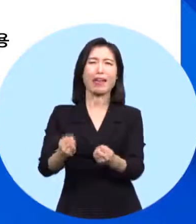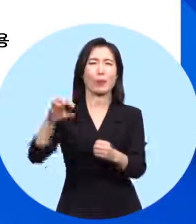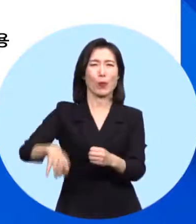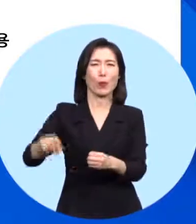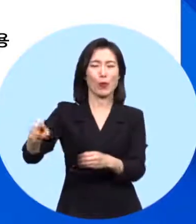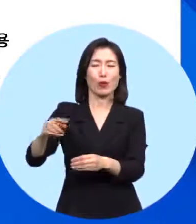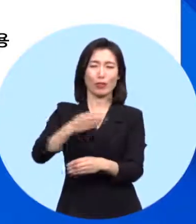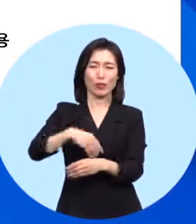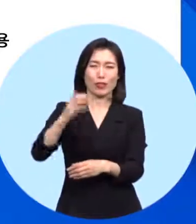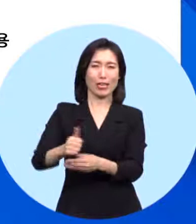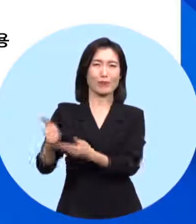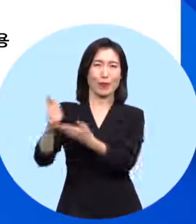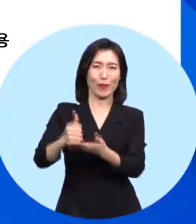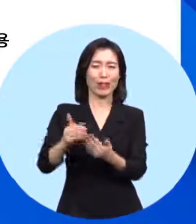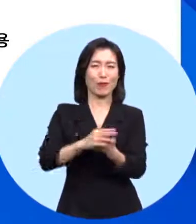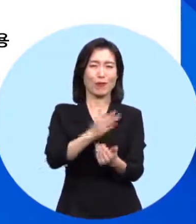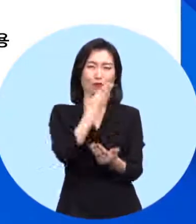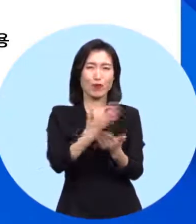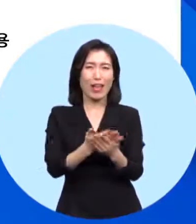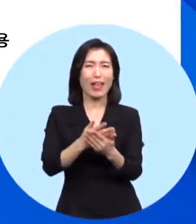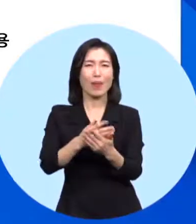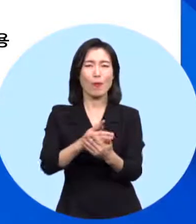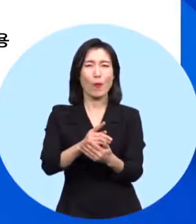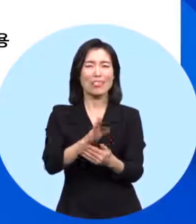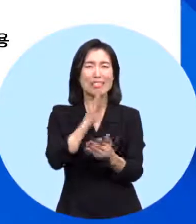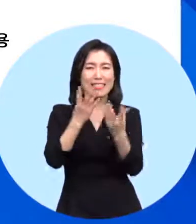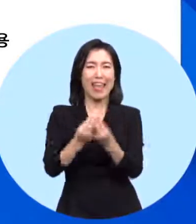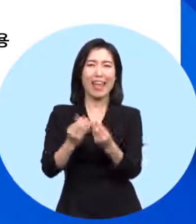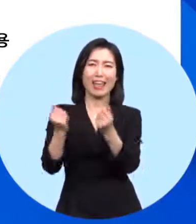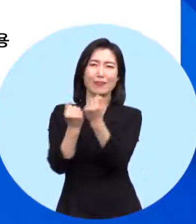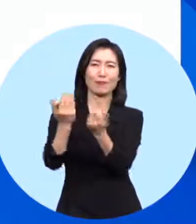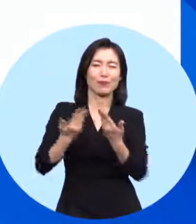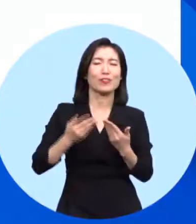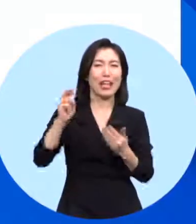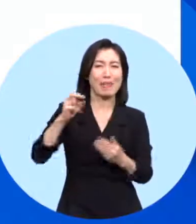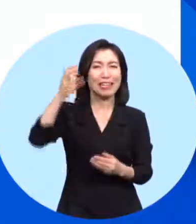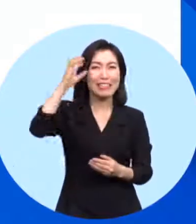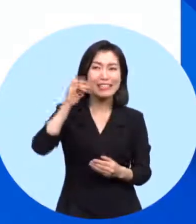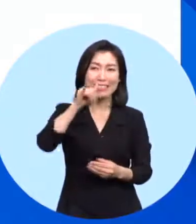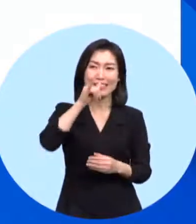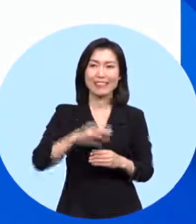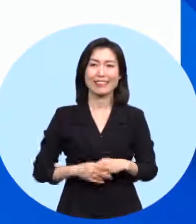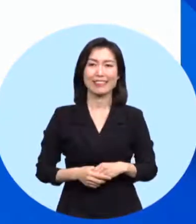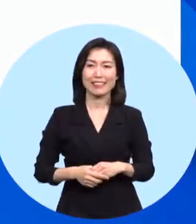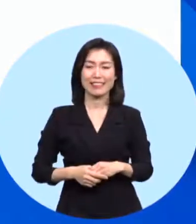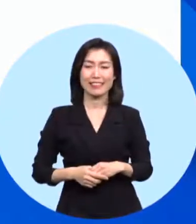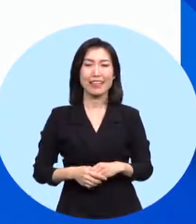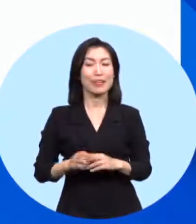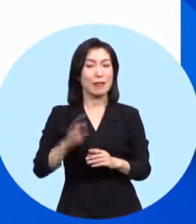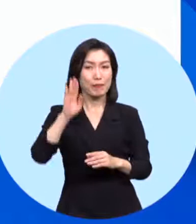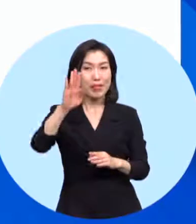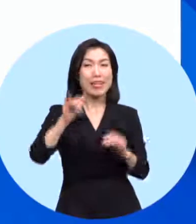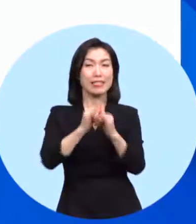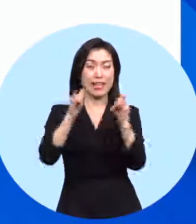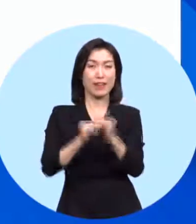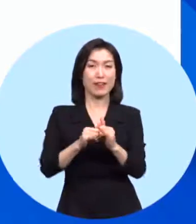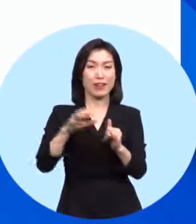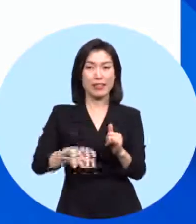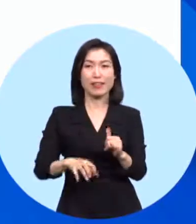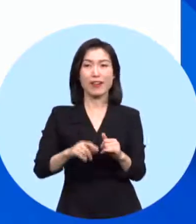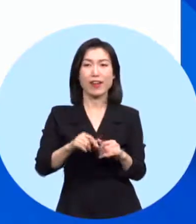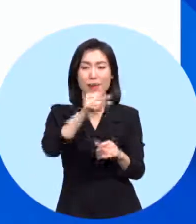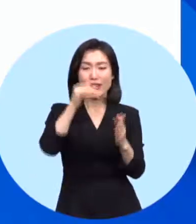아마 실질적인 그런 얘기를 해주실 수 있지 않겠나 이렇게 기대되고 있습니다. 자, 그러면 미래의 이제